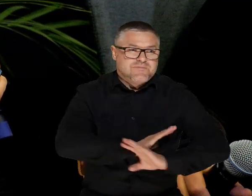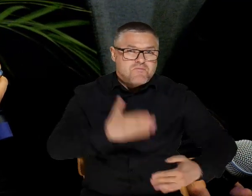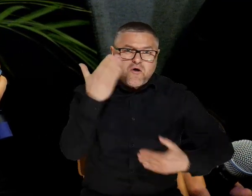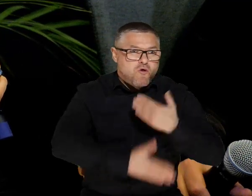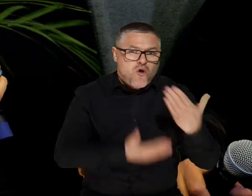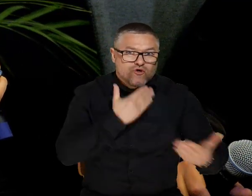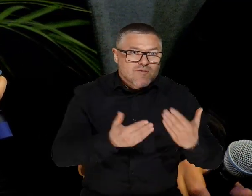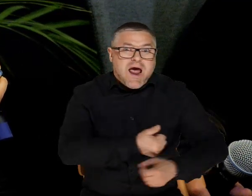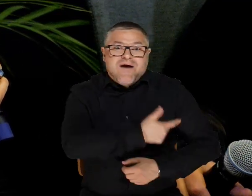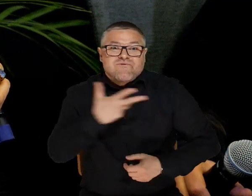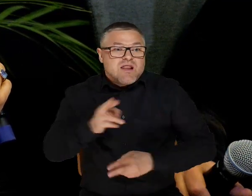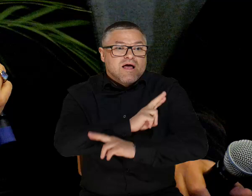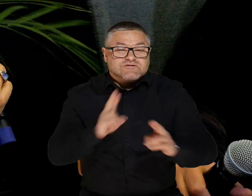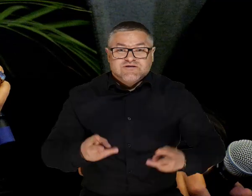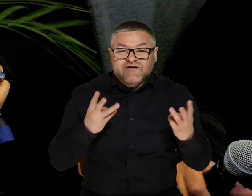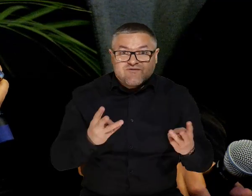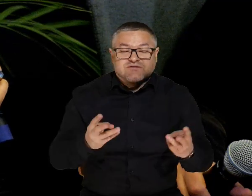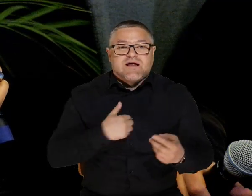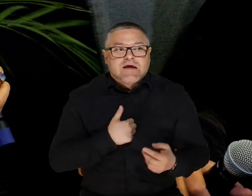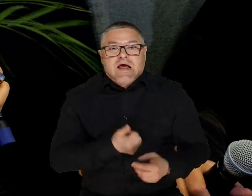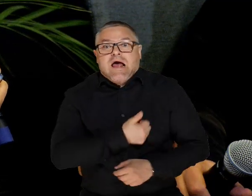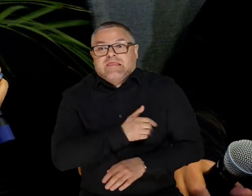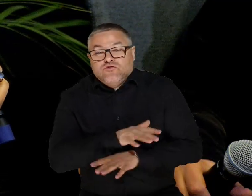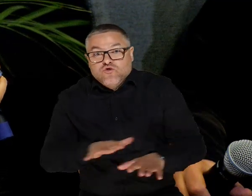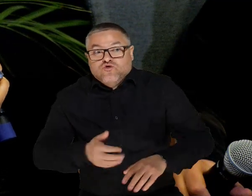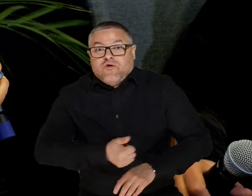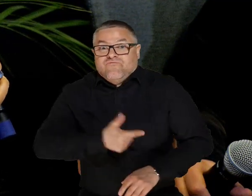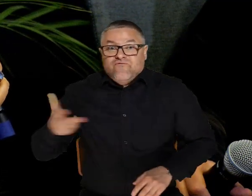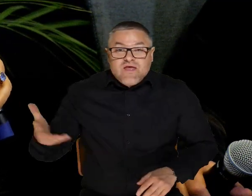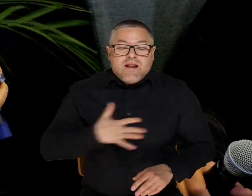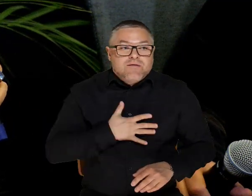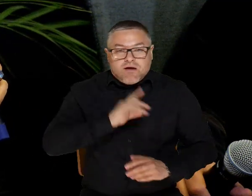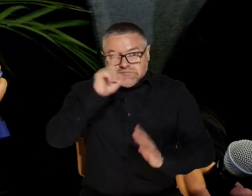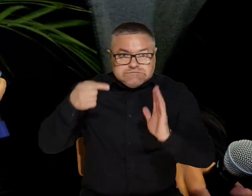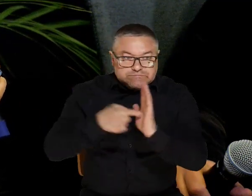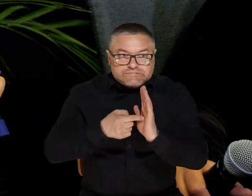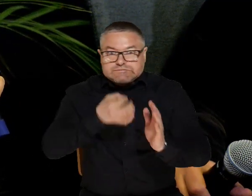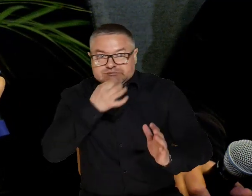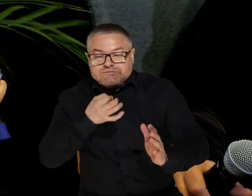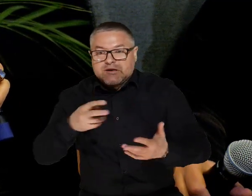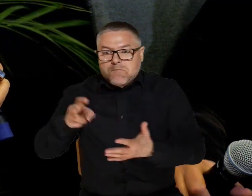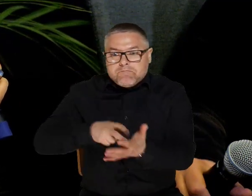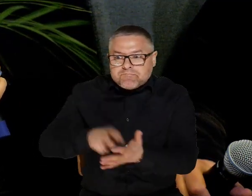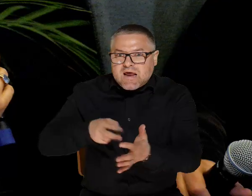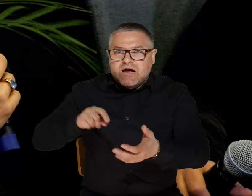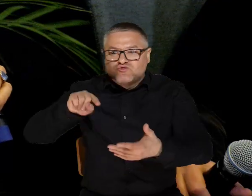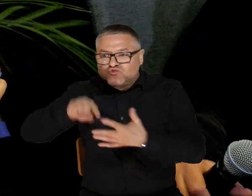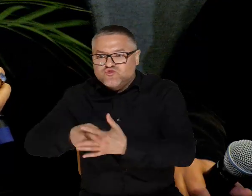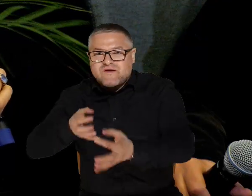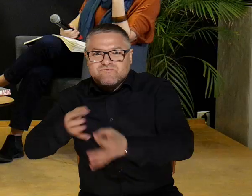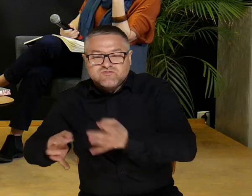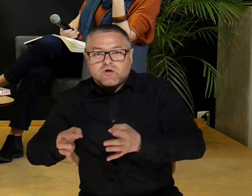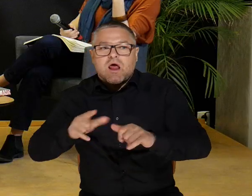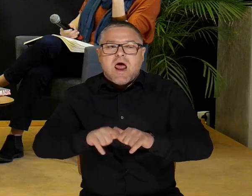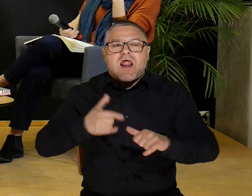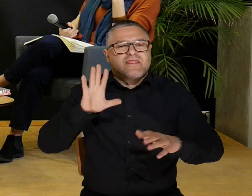wiele, wiele rzeczy, znaczy i tak jest ciągle wiele jakichś takich znaków zapytania i luk w tej historii, ale niewątpliwie byłoby